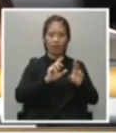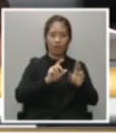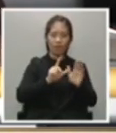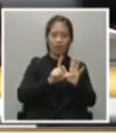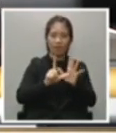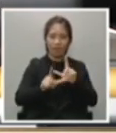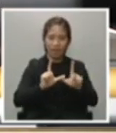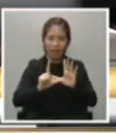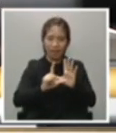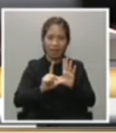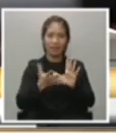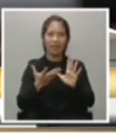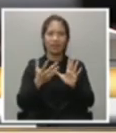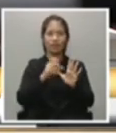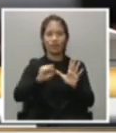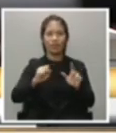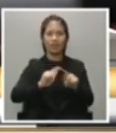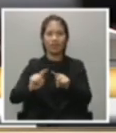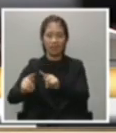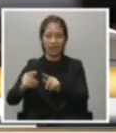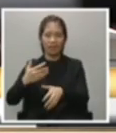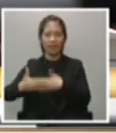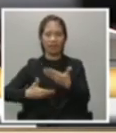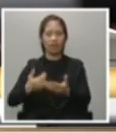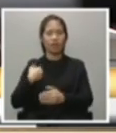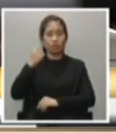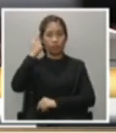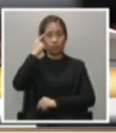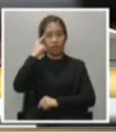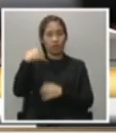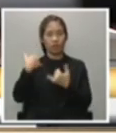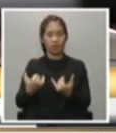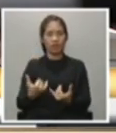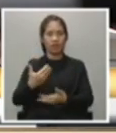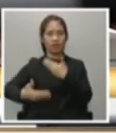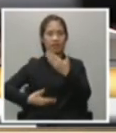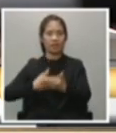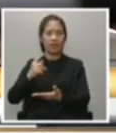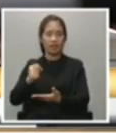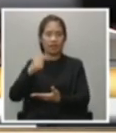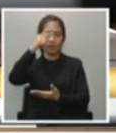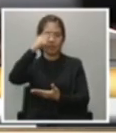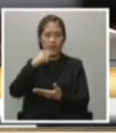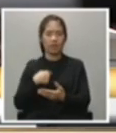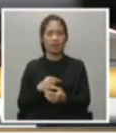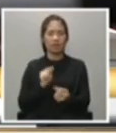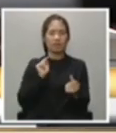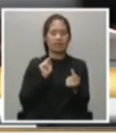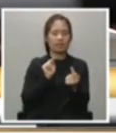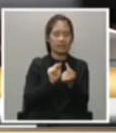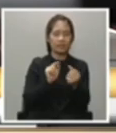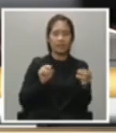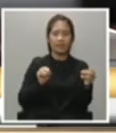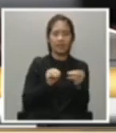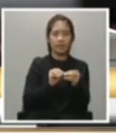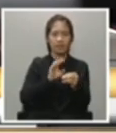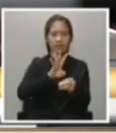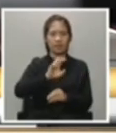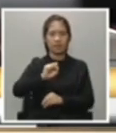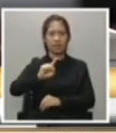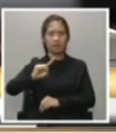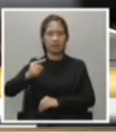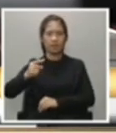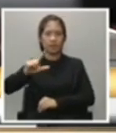คอมเมิร์ซของไทยมีมูลค่ากำลังจะแตะ 410,000 ล้านบา